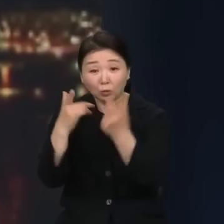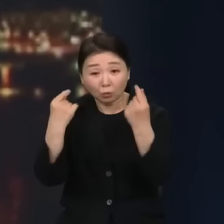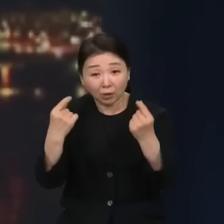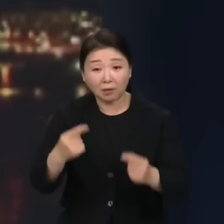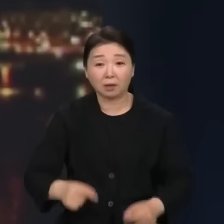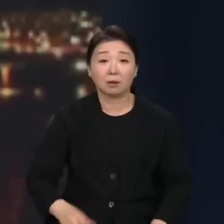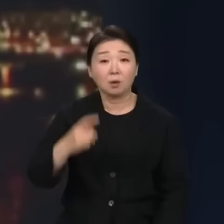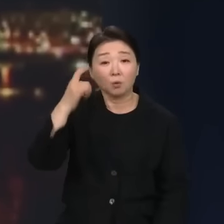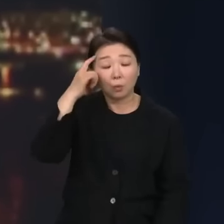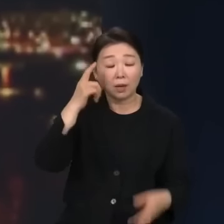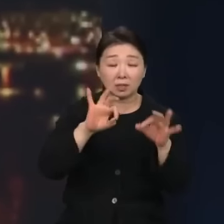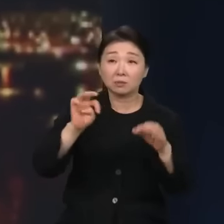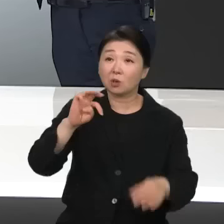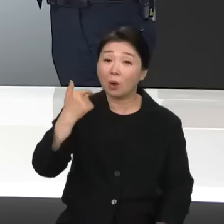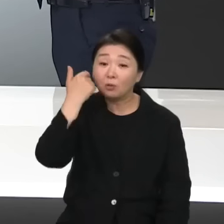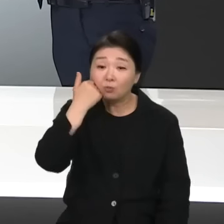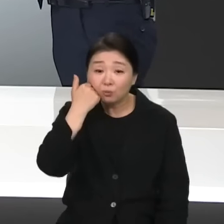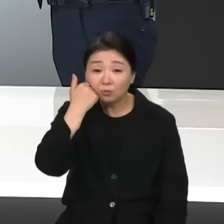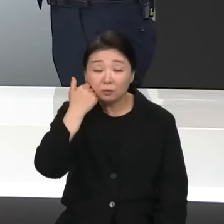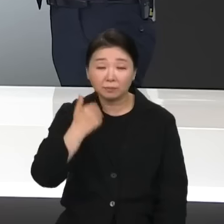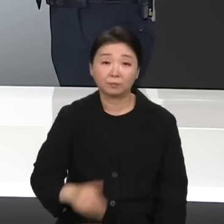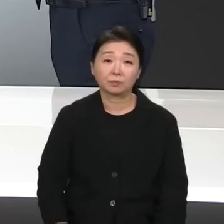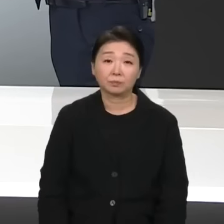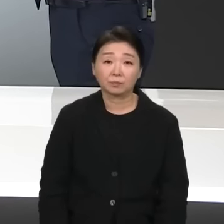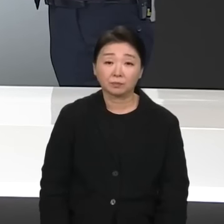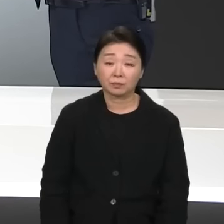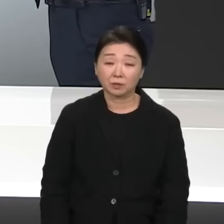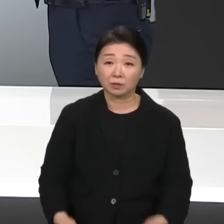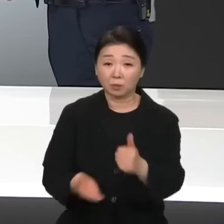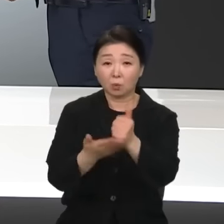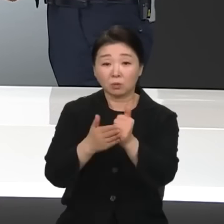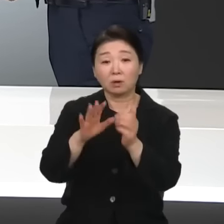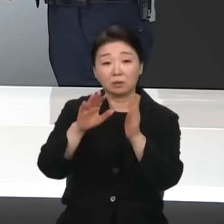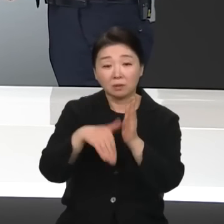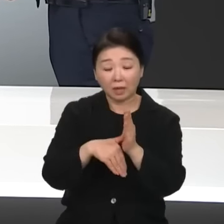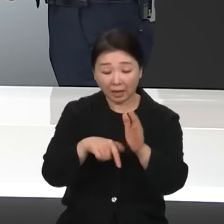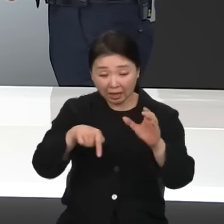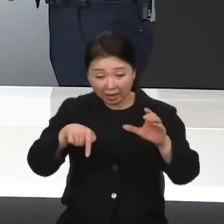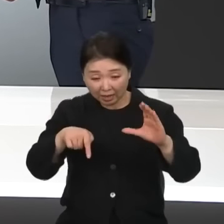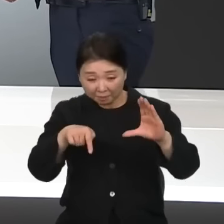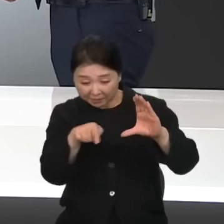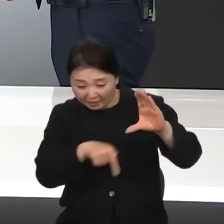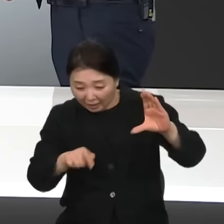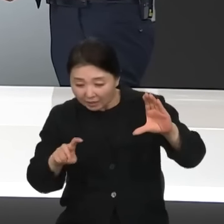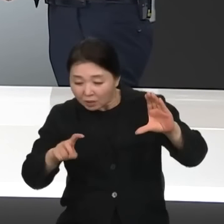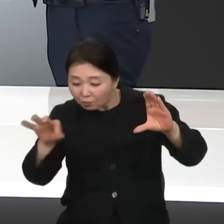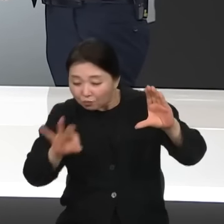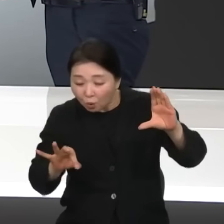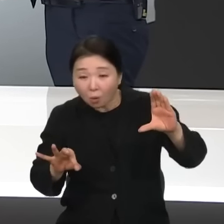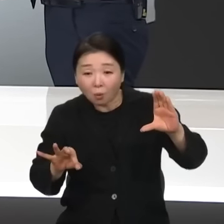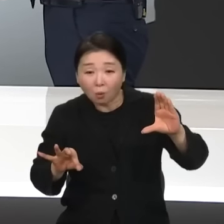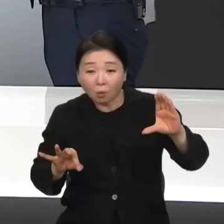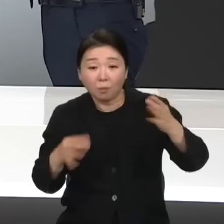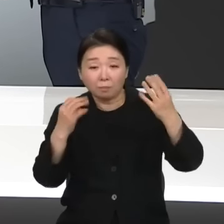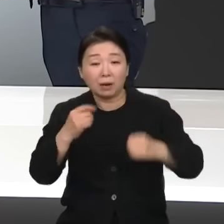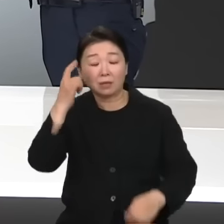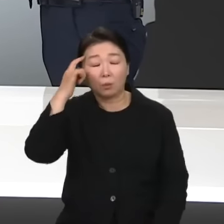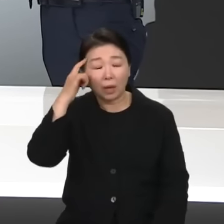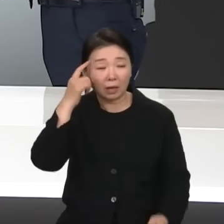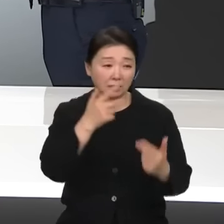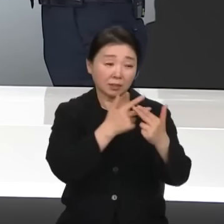참고로 김성환 의원이 누구냐. 지난 공천 과정에서 하위 20%의 비명계가 많은 건 이재명 체포동의안에